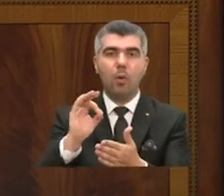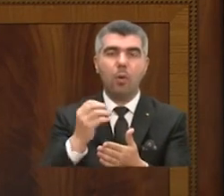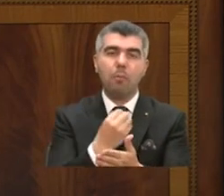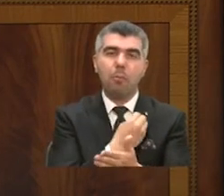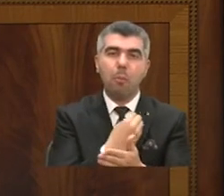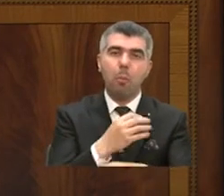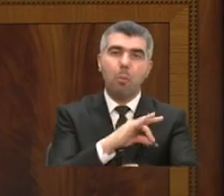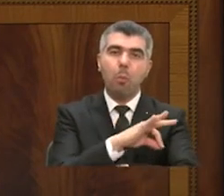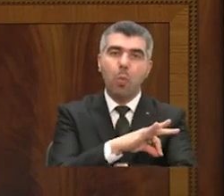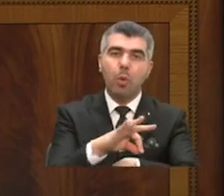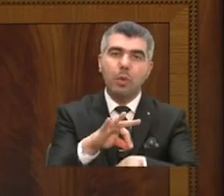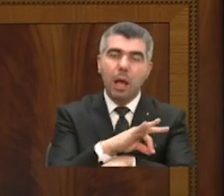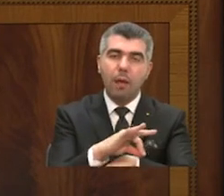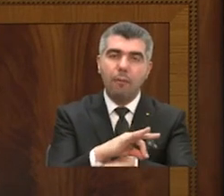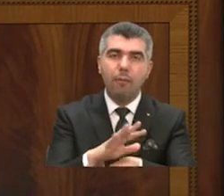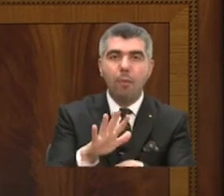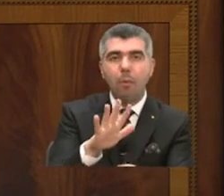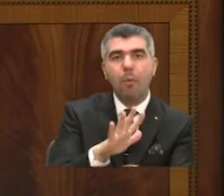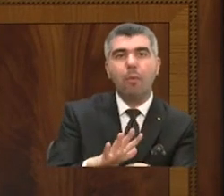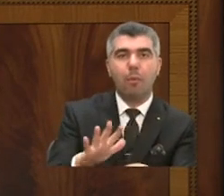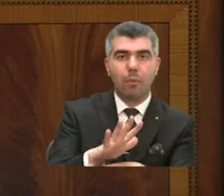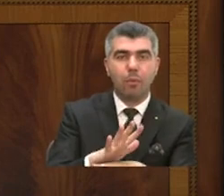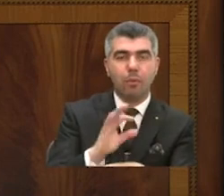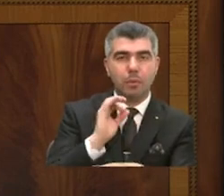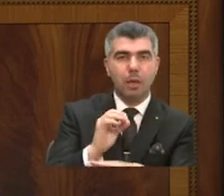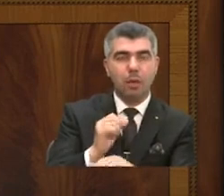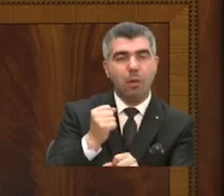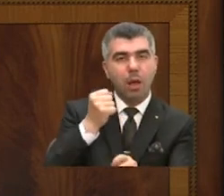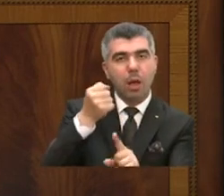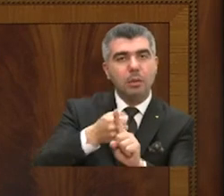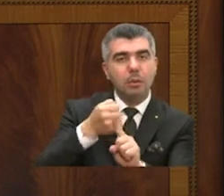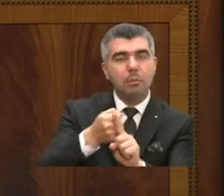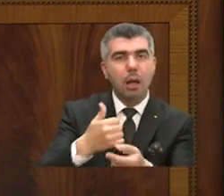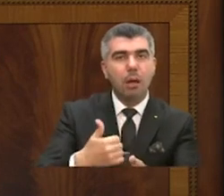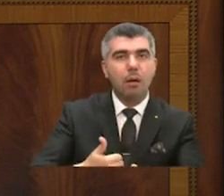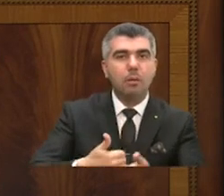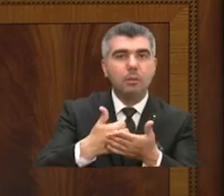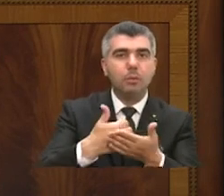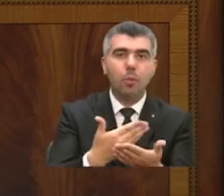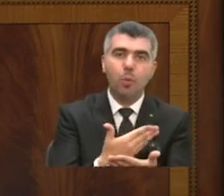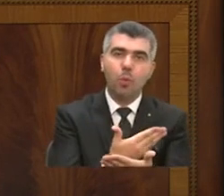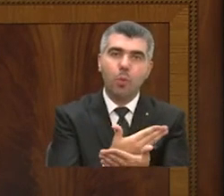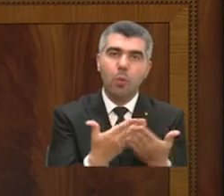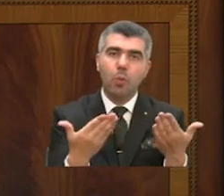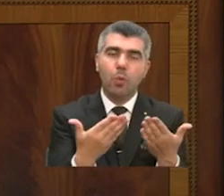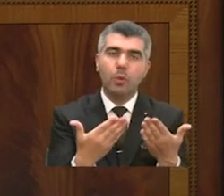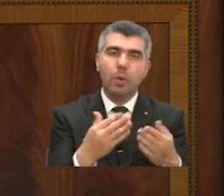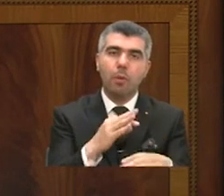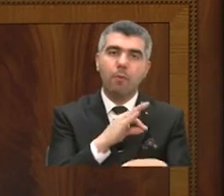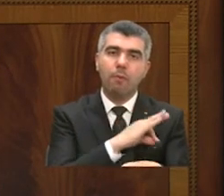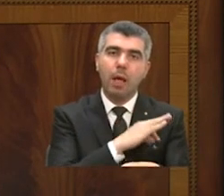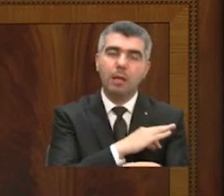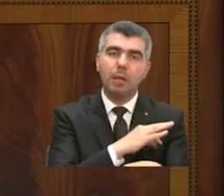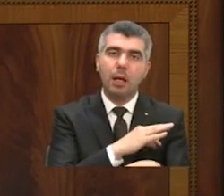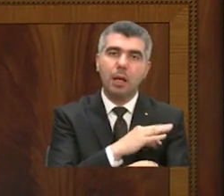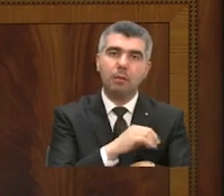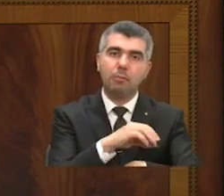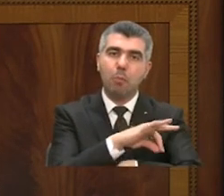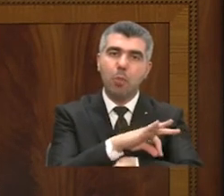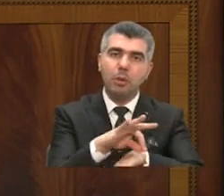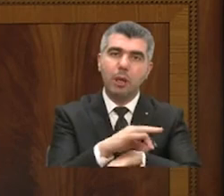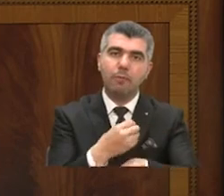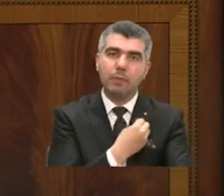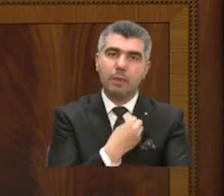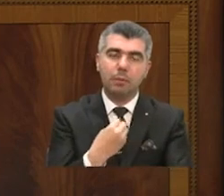لموظفي قطاع الصحة لتعزيز خدماتها المقدمة لفائدة مهنية القطاع.